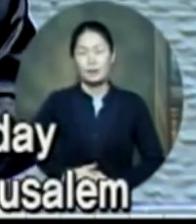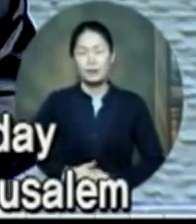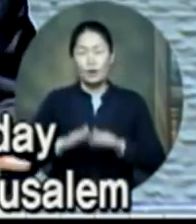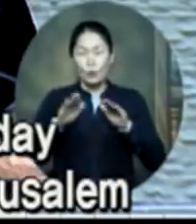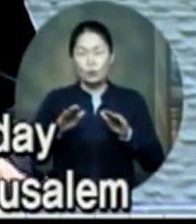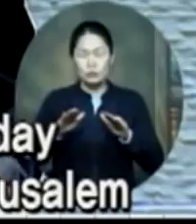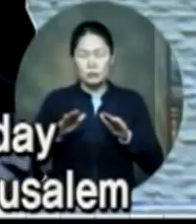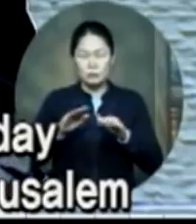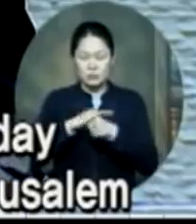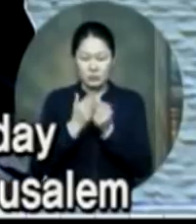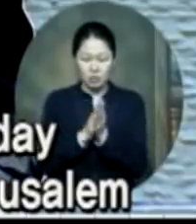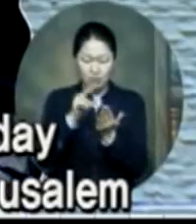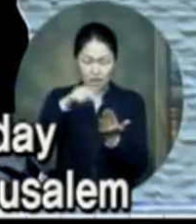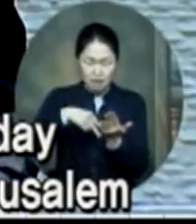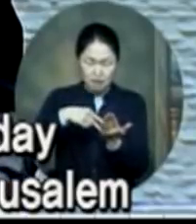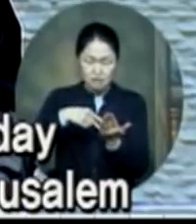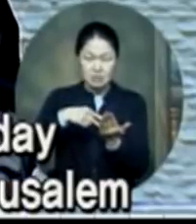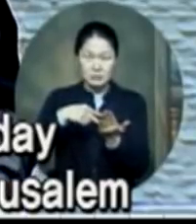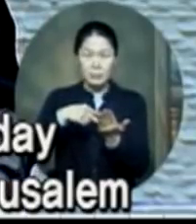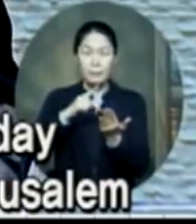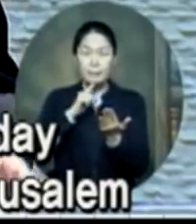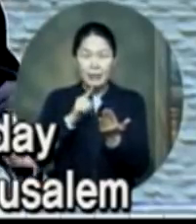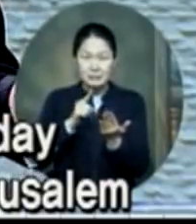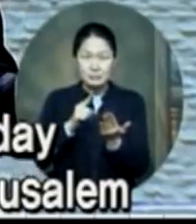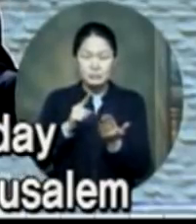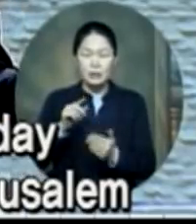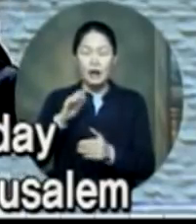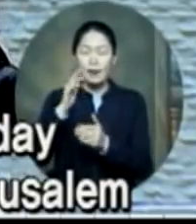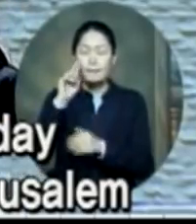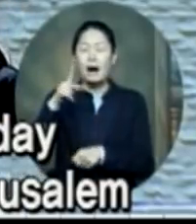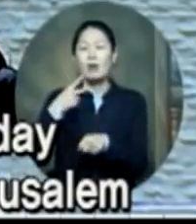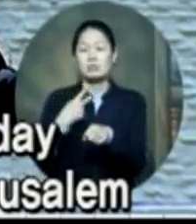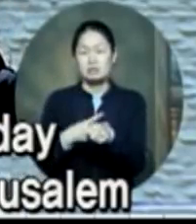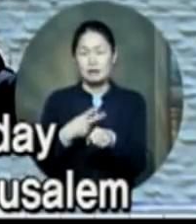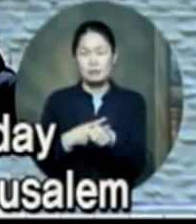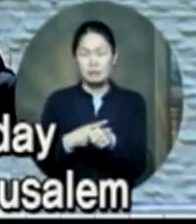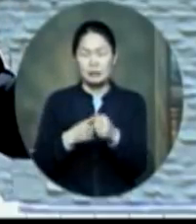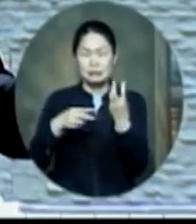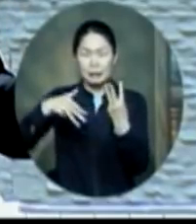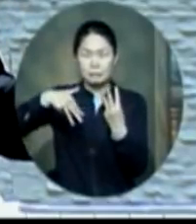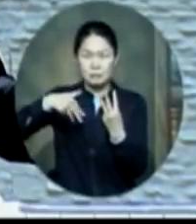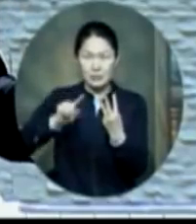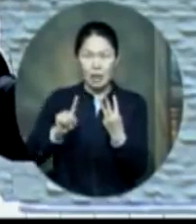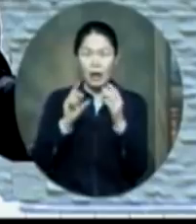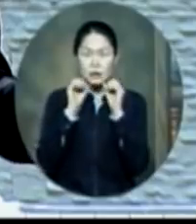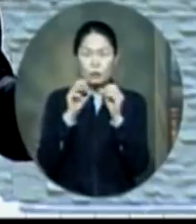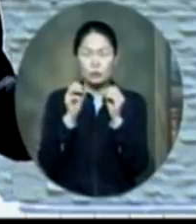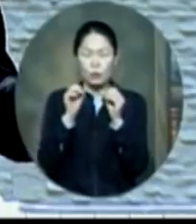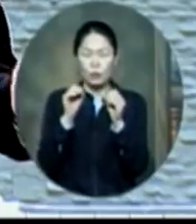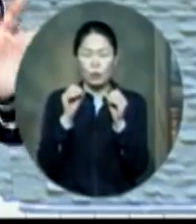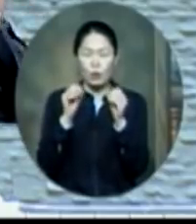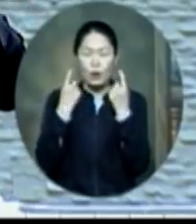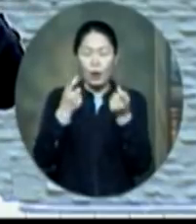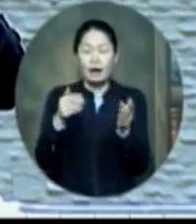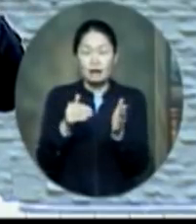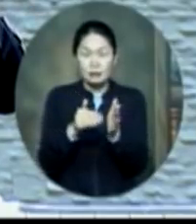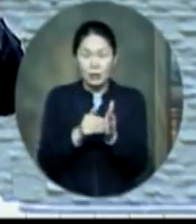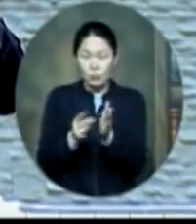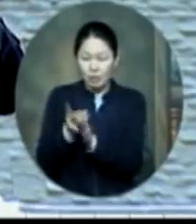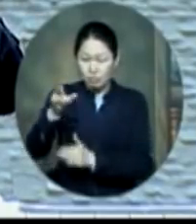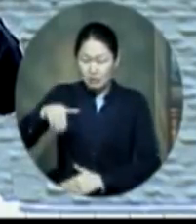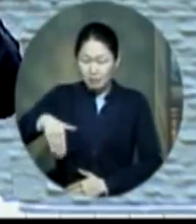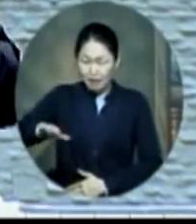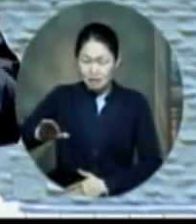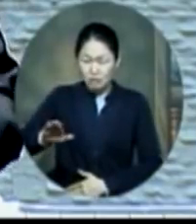오늘 우리가 읽은 성경 본문의 말씀은 사도 바울이 3차 전도 여행을 끝내고 예루살렘에 올라가서 선교